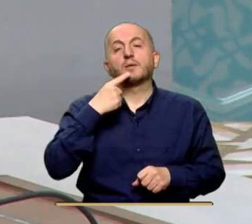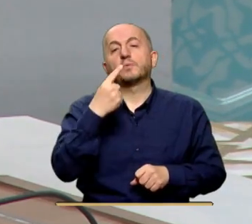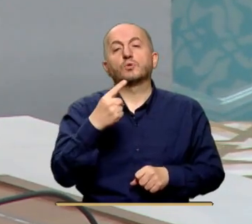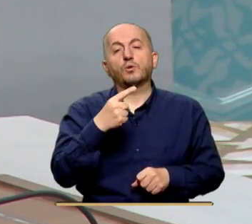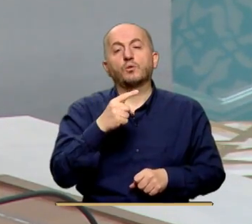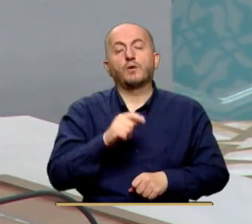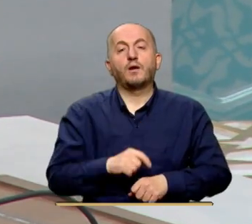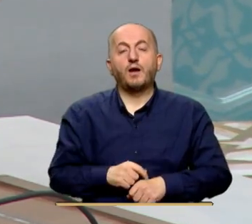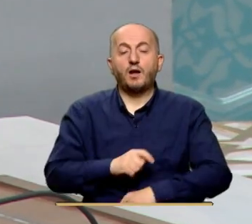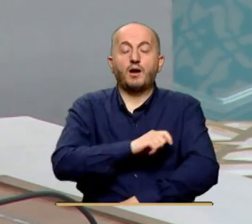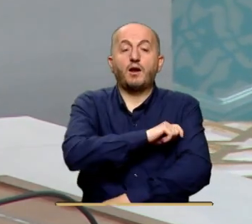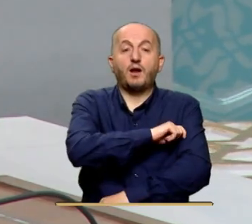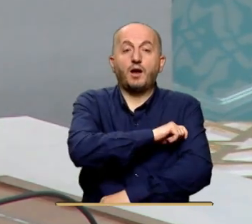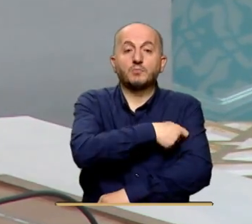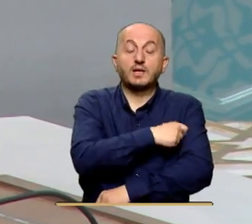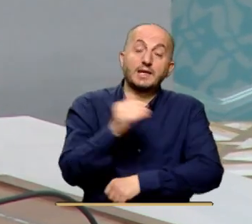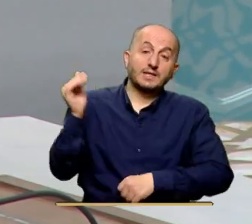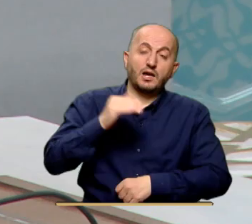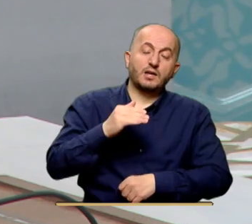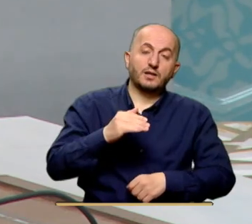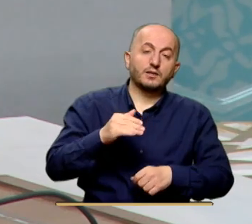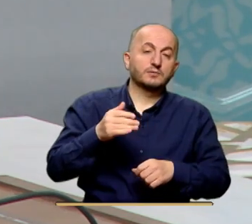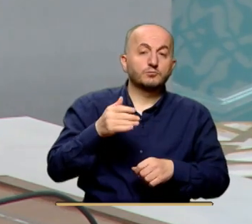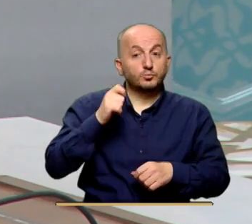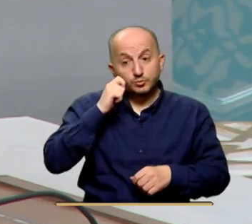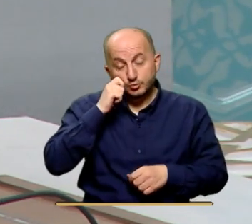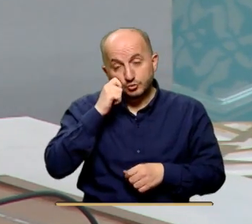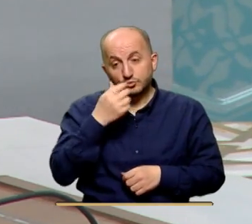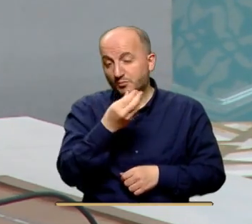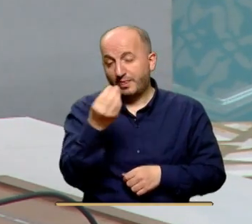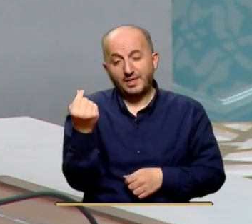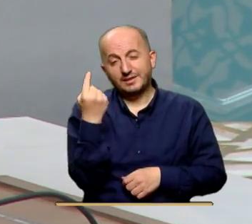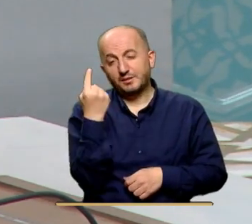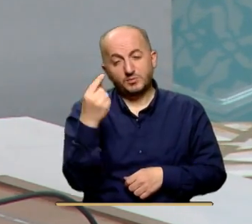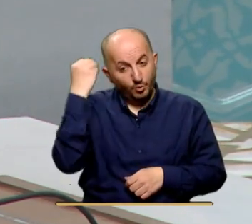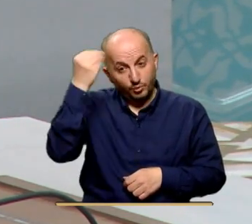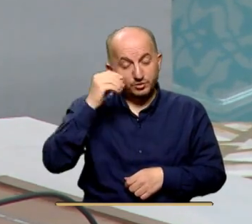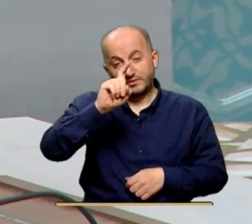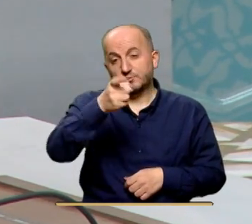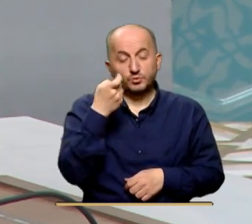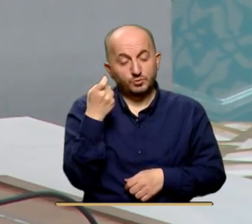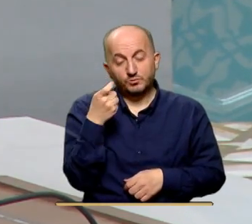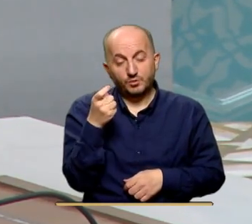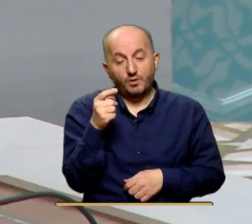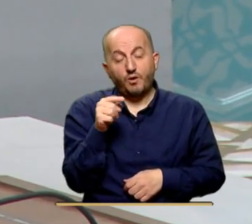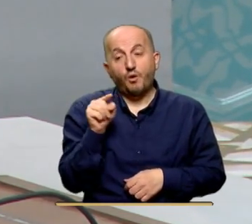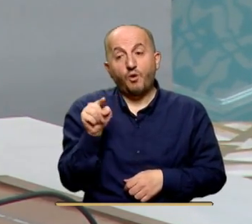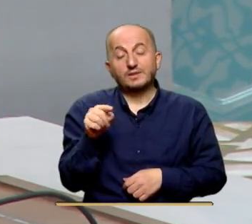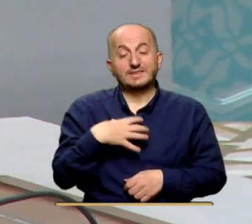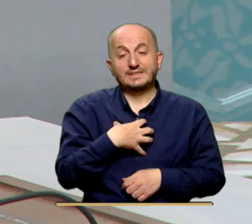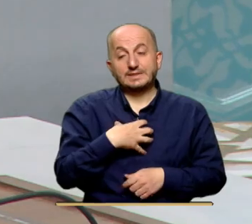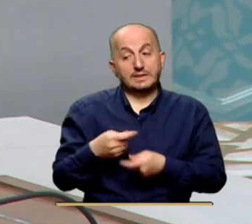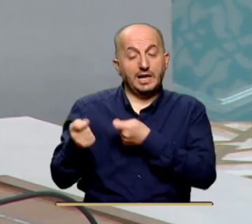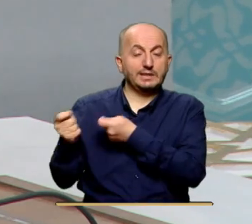Münih'e gelen Kazak Türklerinden, Kazak Müslümanlarından bir hoca efendi bulup ondan dini